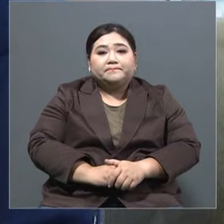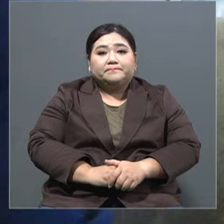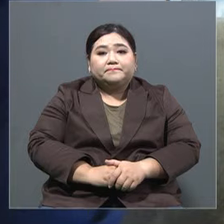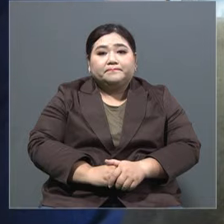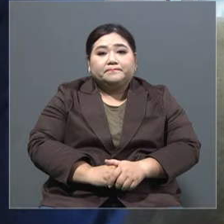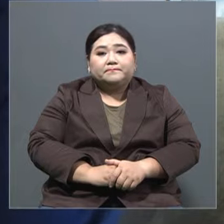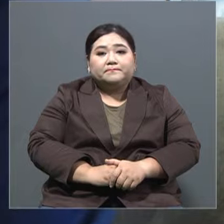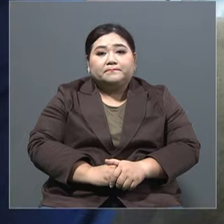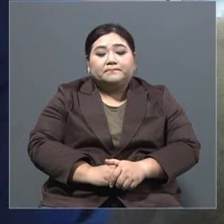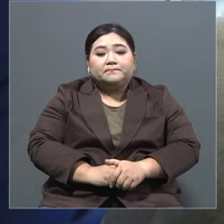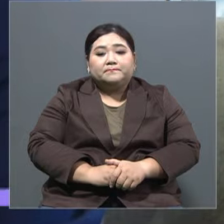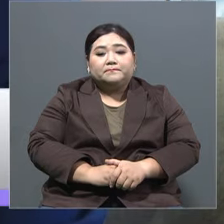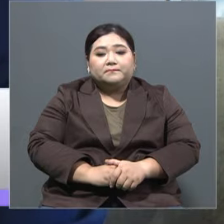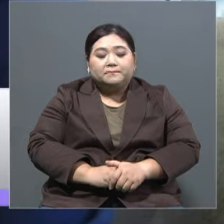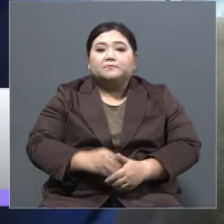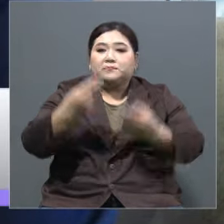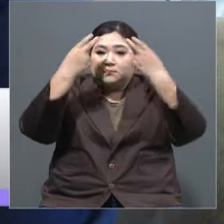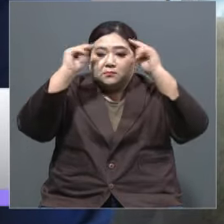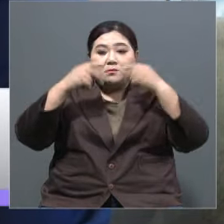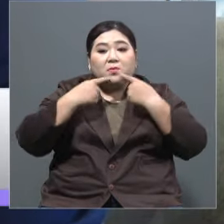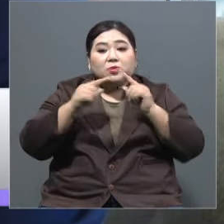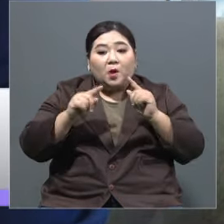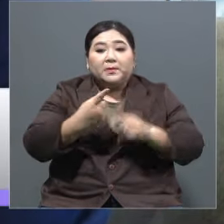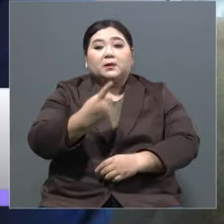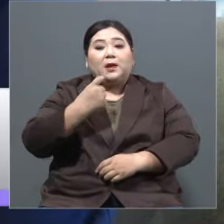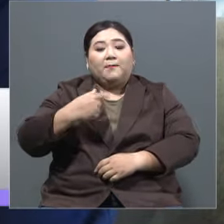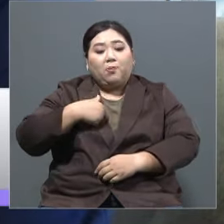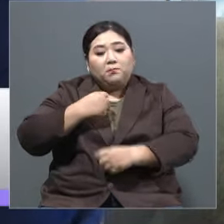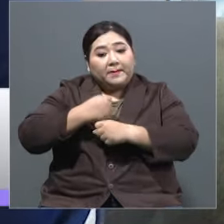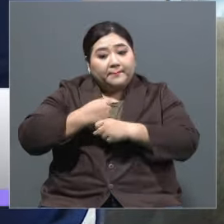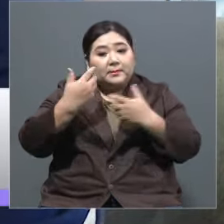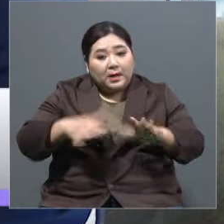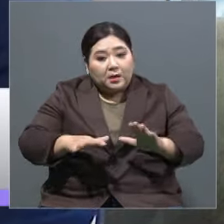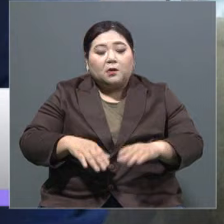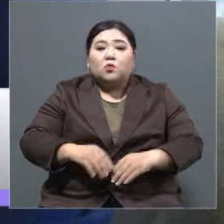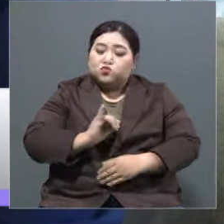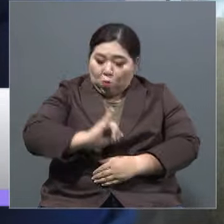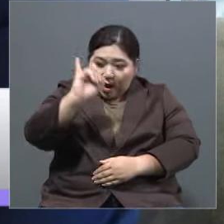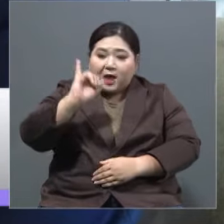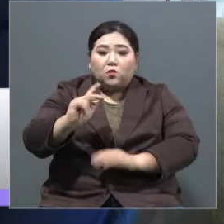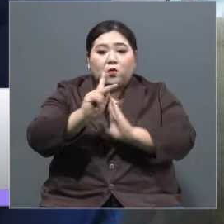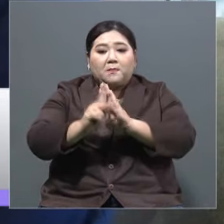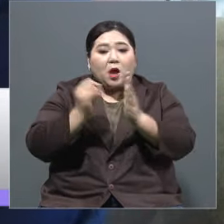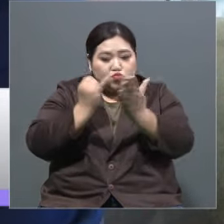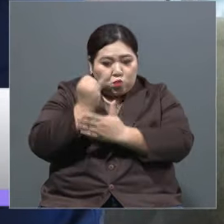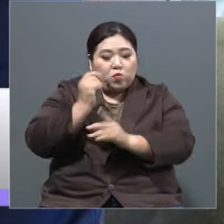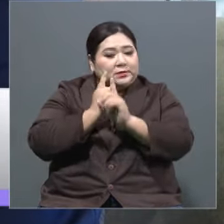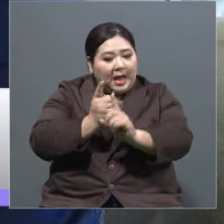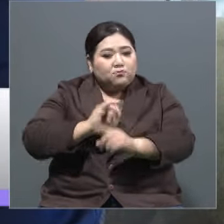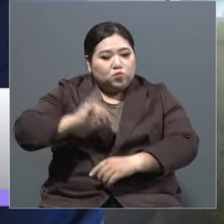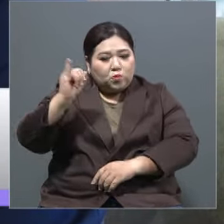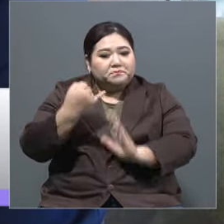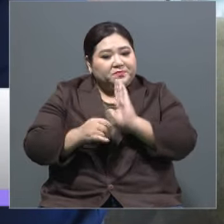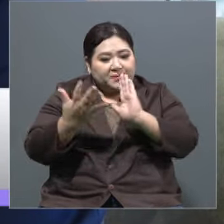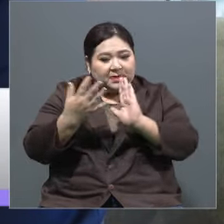นะครับก็เป็นหน้าที่ของท่านนะครับส่วนในตัวผมจะพิสูจน์ว่าที่ผมทำไปเนี่ยเป็นเรื่องที่ชอบทำถูกต้องตามกฎหมายนะครับซึ่ง